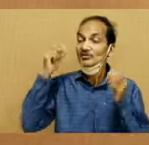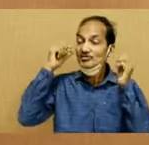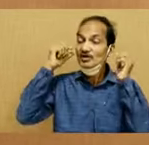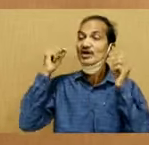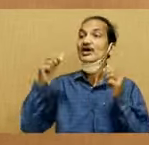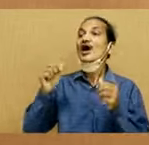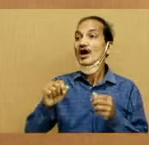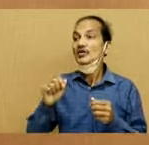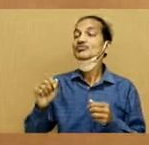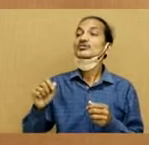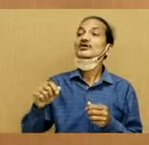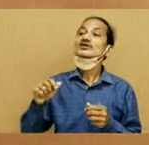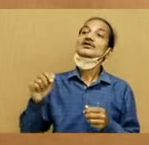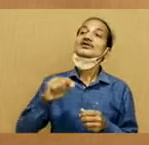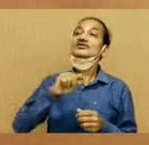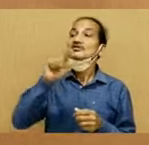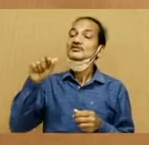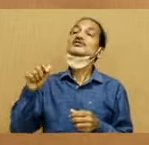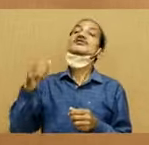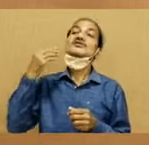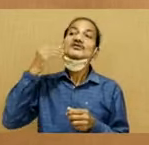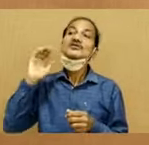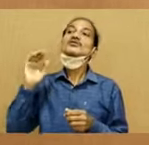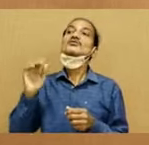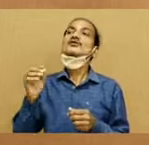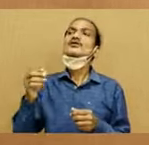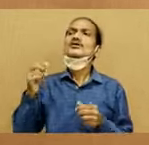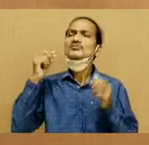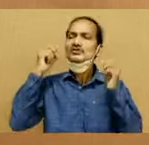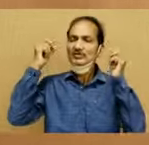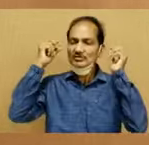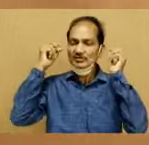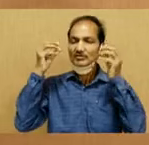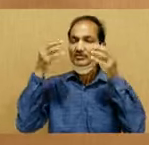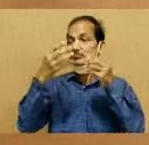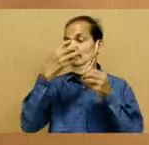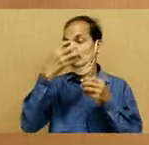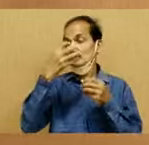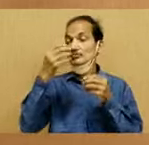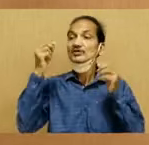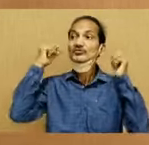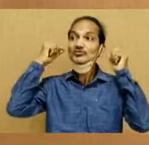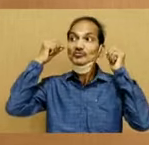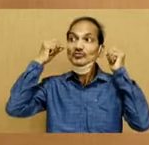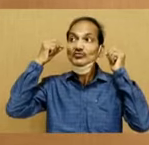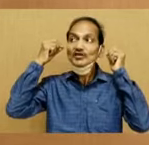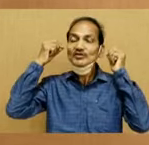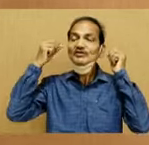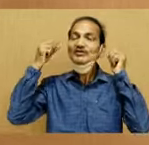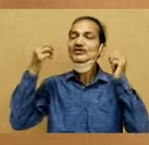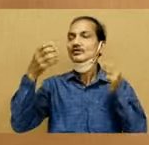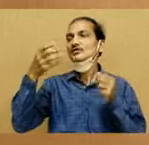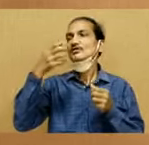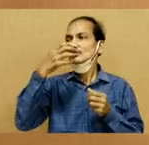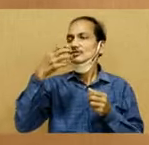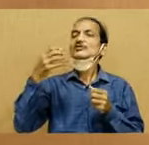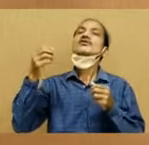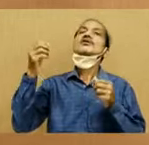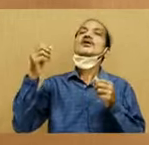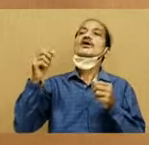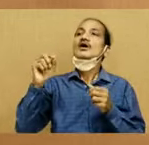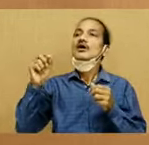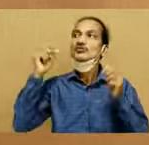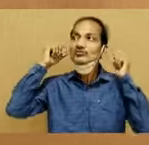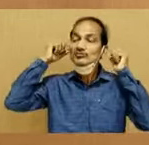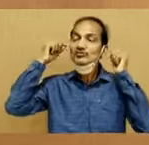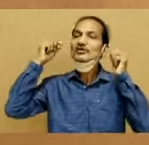ଧରିକି ବ୍ୟବହାର କରିବା ସୂତା ଧରିକି ପିନ୍ଧିବା ଏବଂ ସୂତା ଧରିକି ଖୋଲିବା। ତେଣୁ ନାକରେ ଲୁଣ ପାଣି ଦେବାଟା ସମାଧାନ ନୁହଁ।